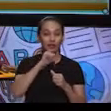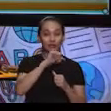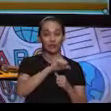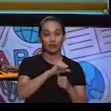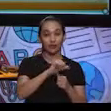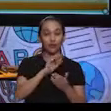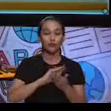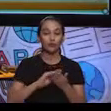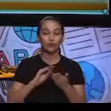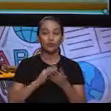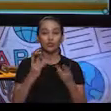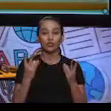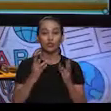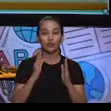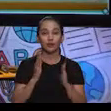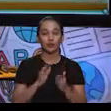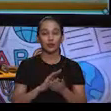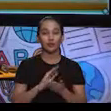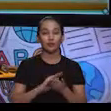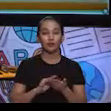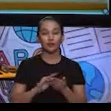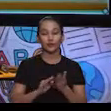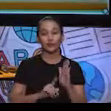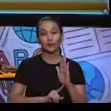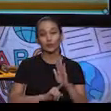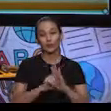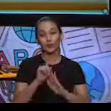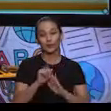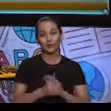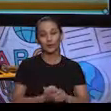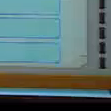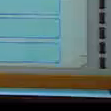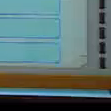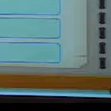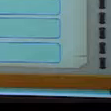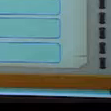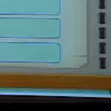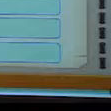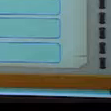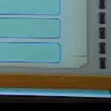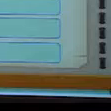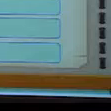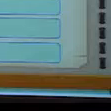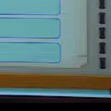ajratib yozishingiz kerak. Yozishni boshladik.